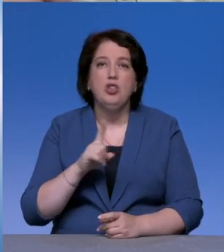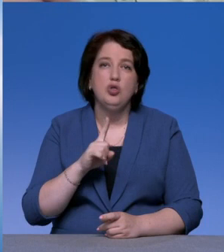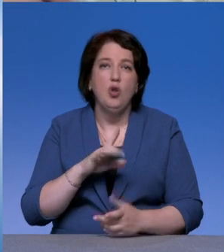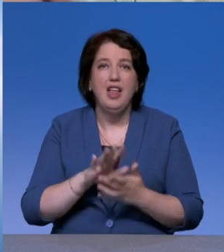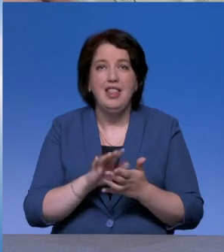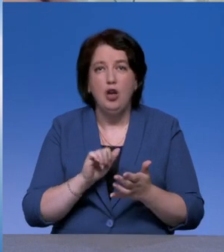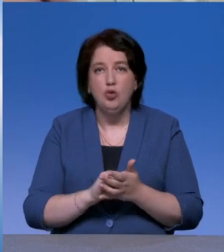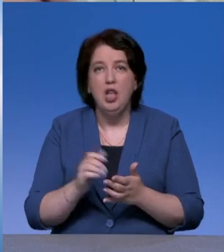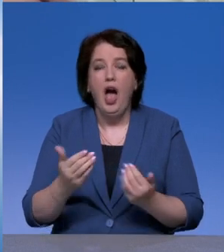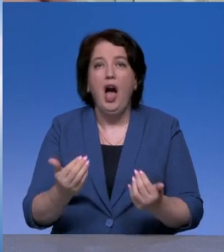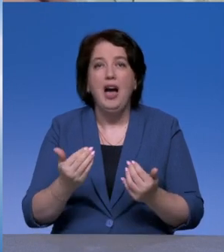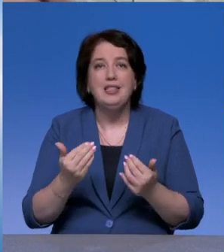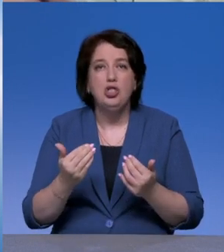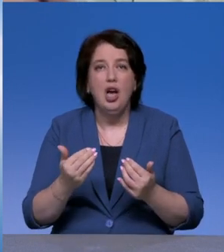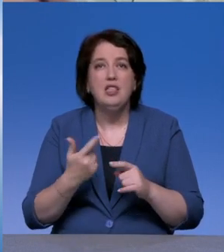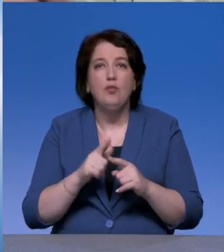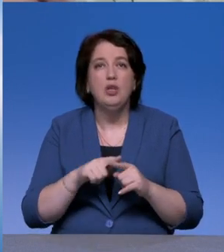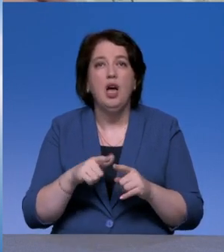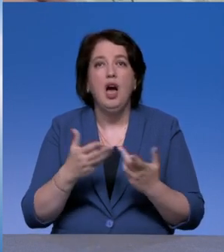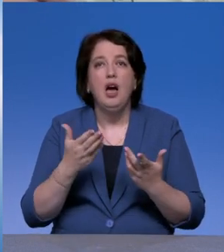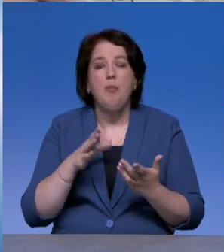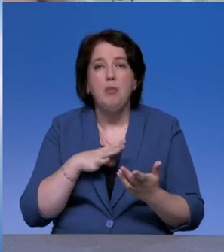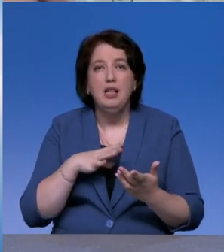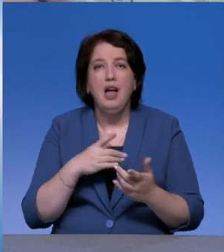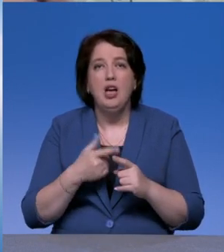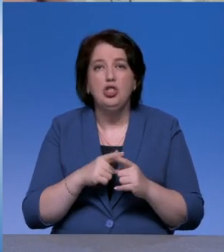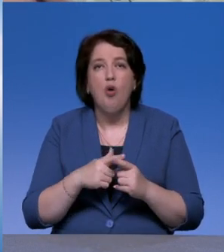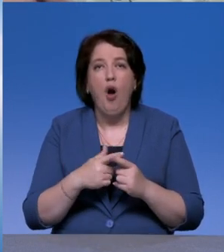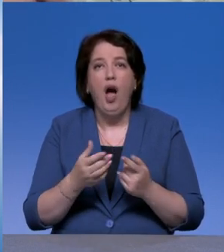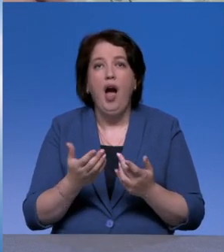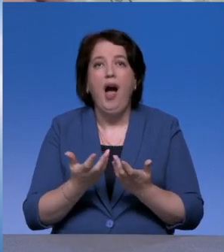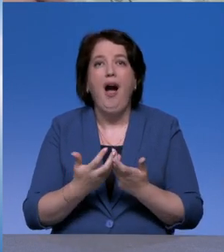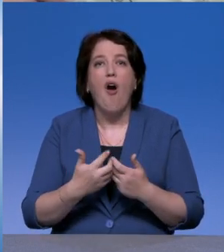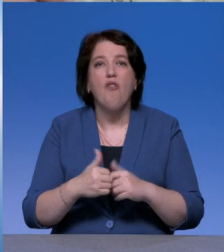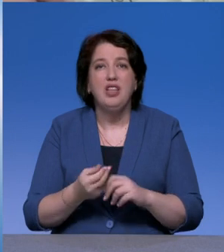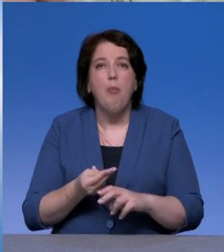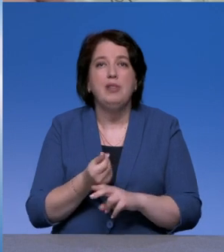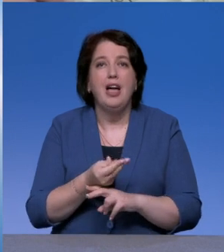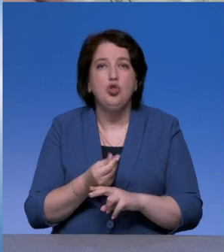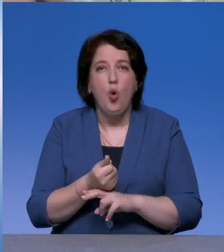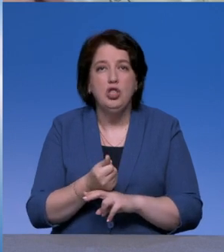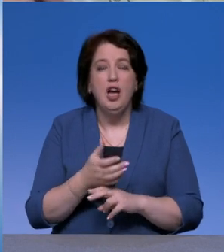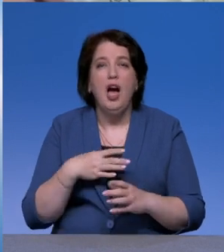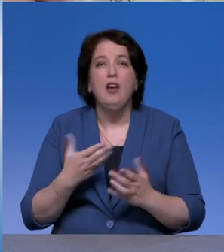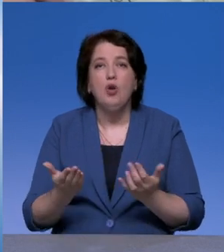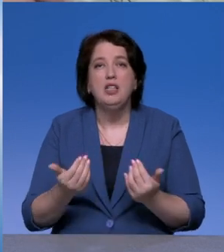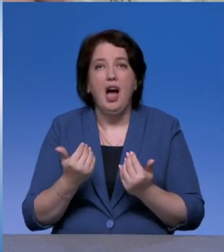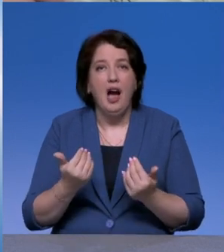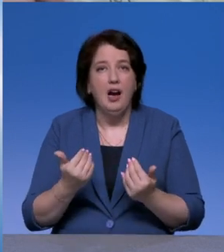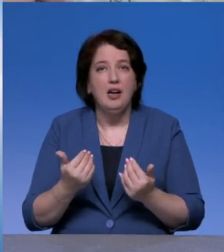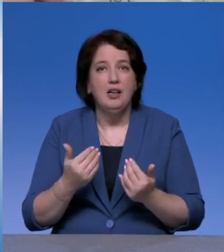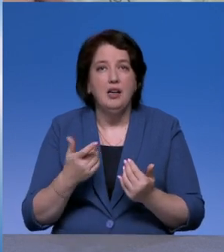сейчас почему-то его убрали. И раньше было, вообще не смотришь ГАИ, там сколько я штрафов должен.